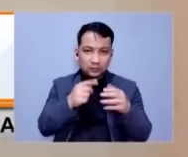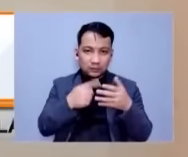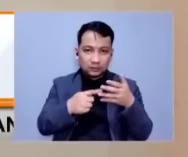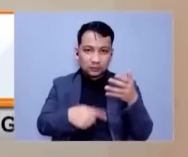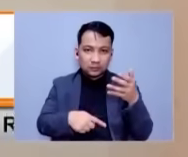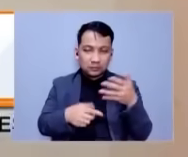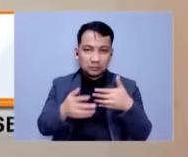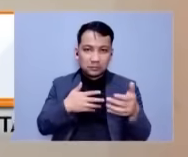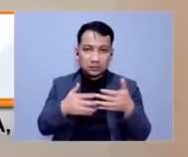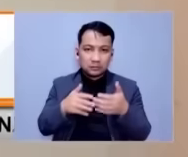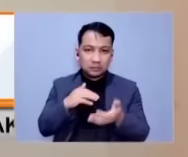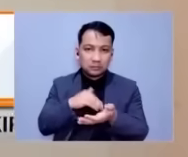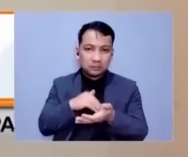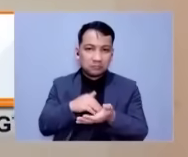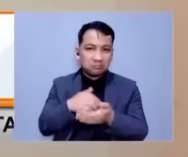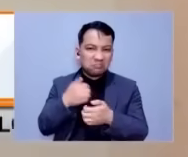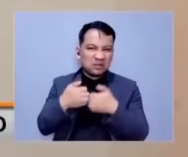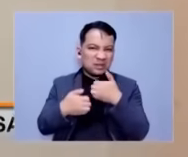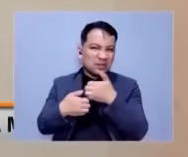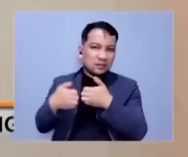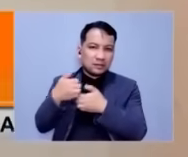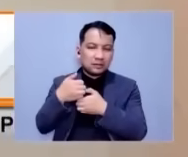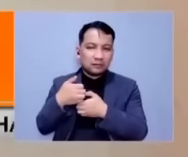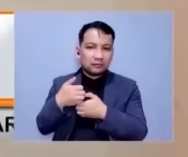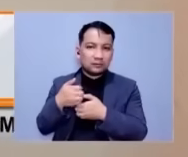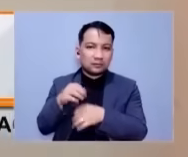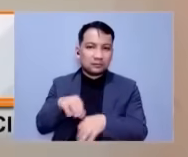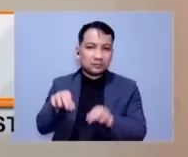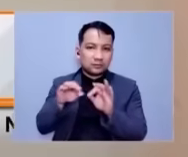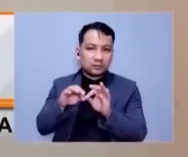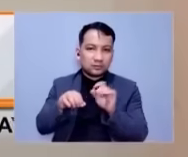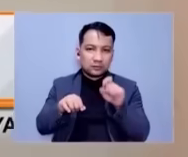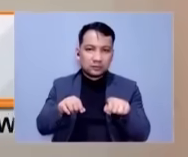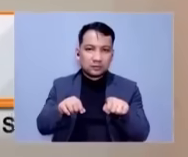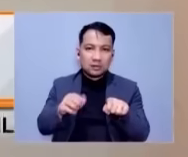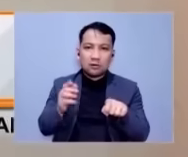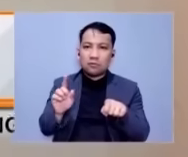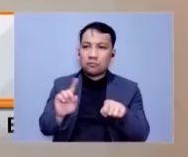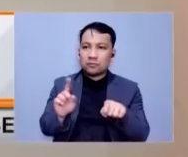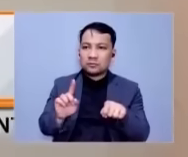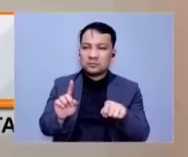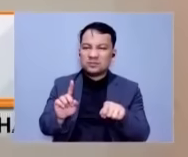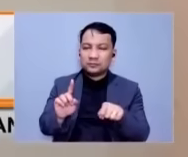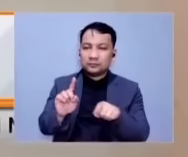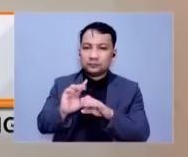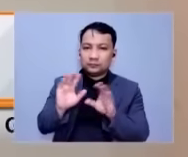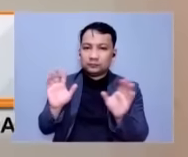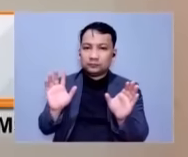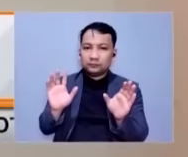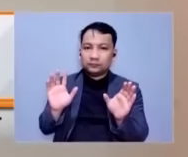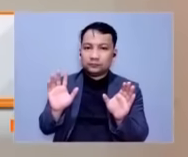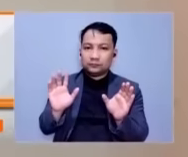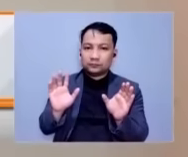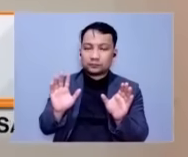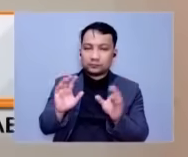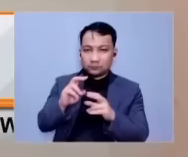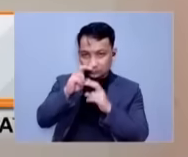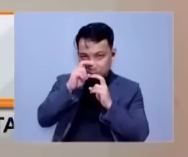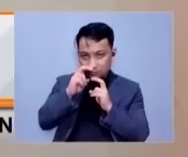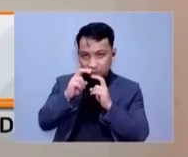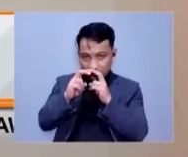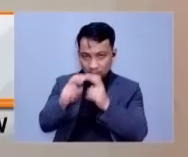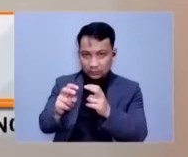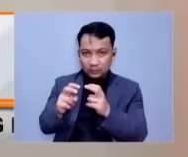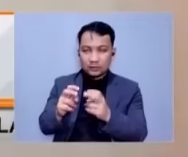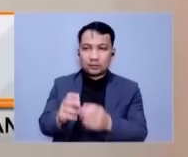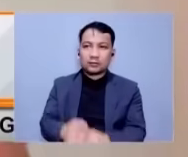doctor or engineer, kailangan medyo airtight yung pag-screen.